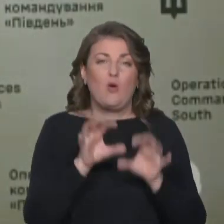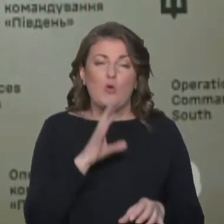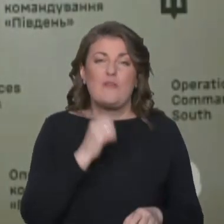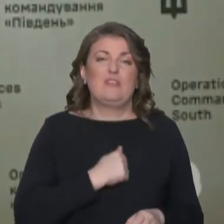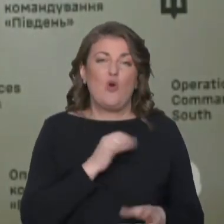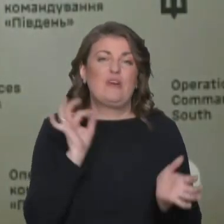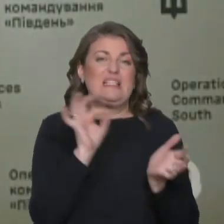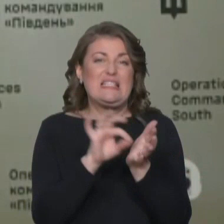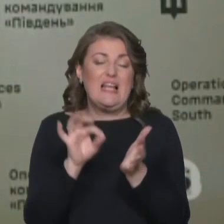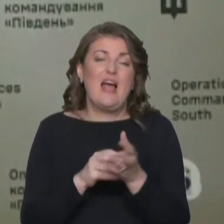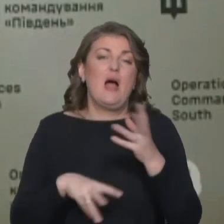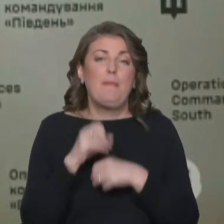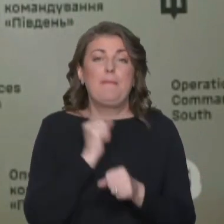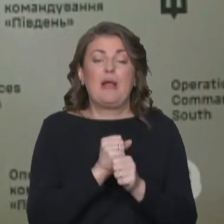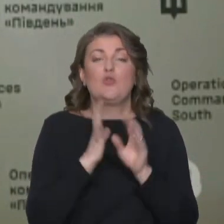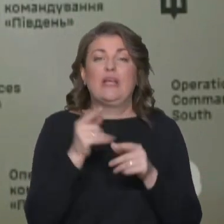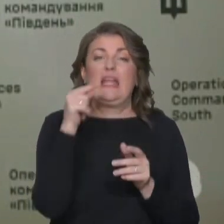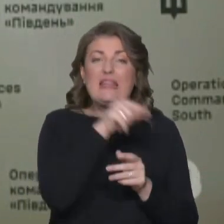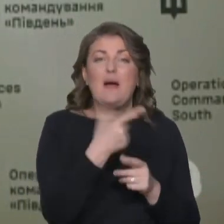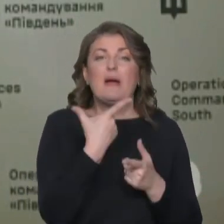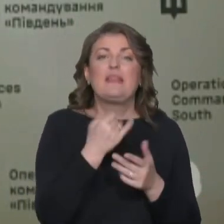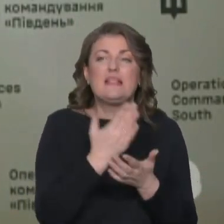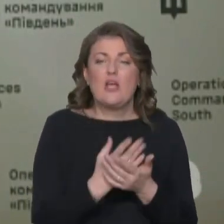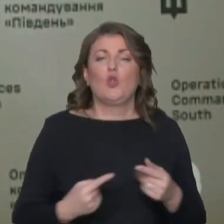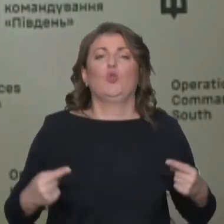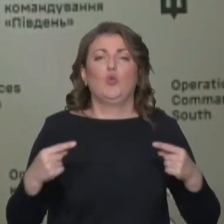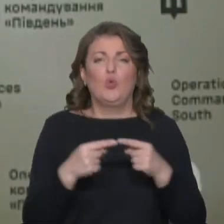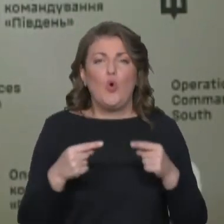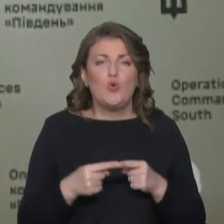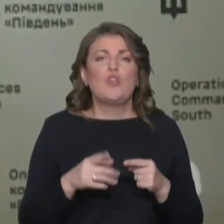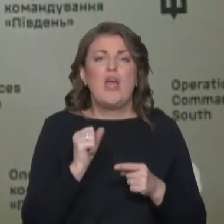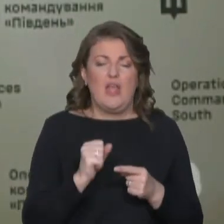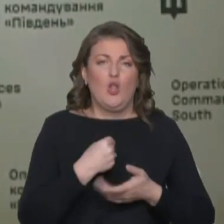цілях. Ми працюємо тільки там, де це вивірено, точно і